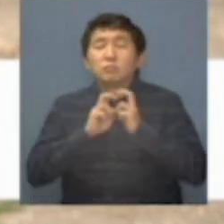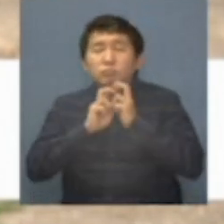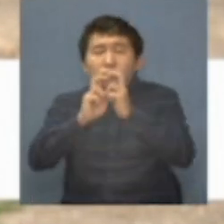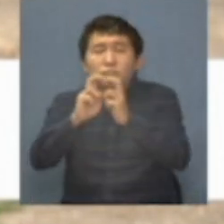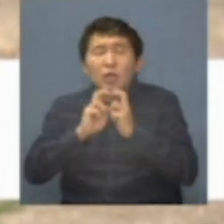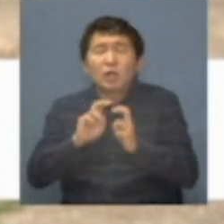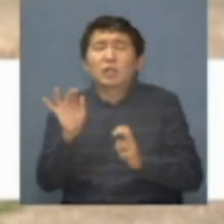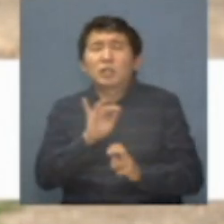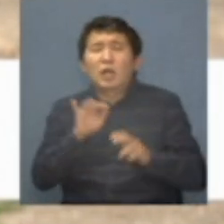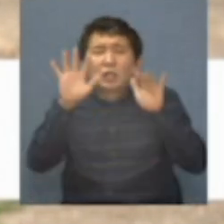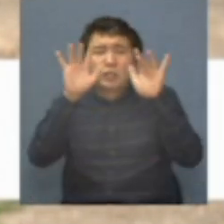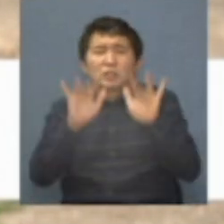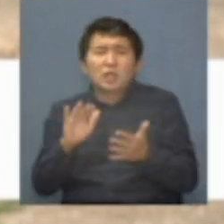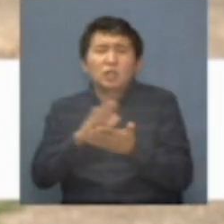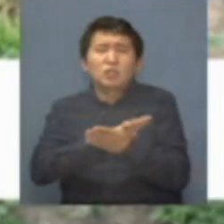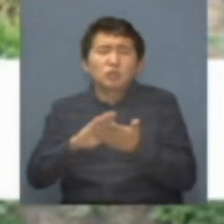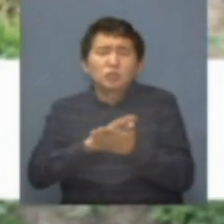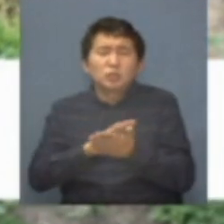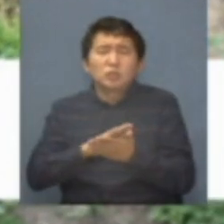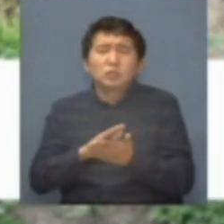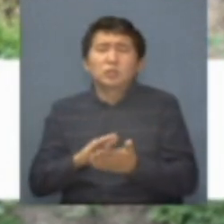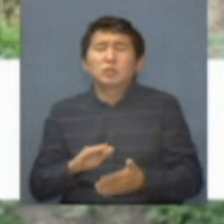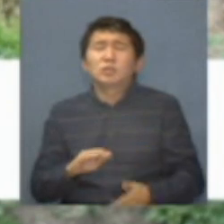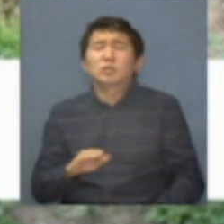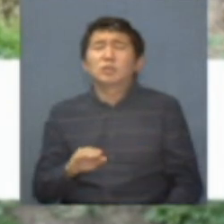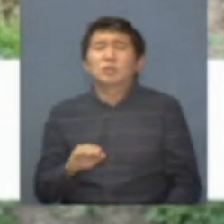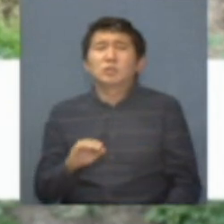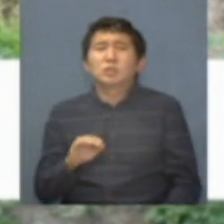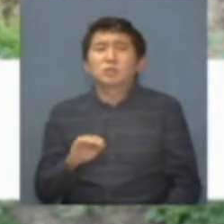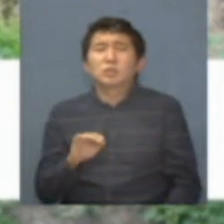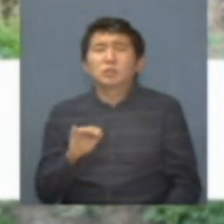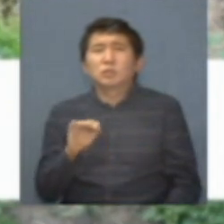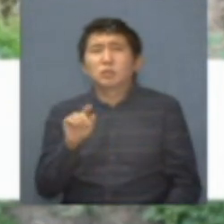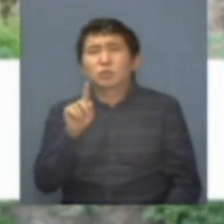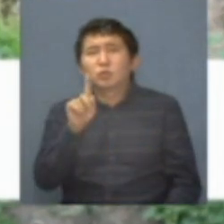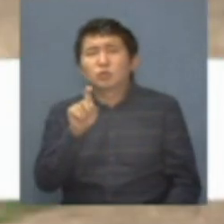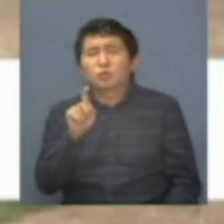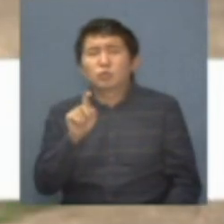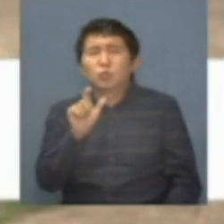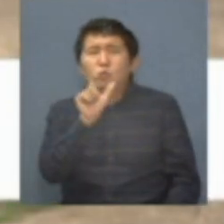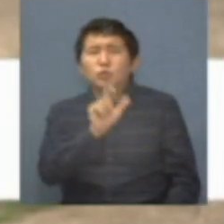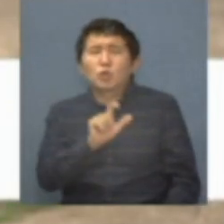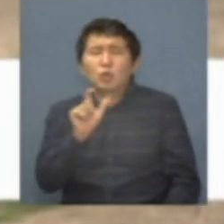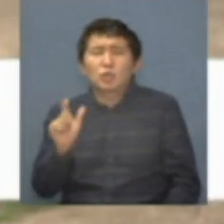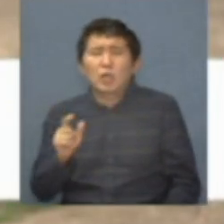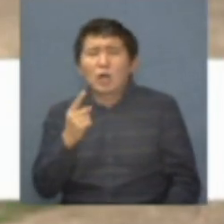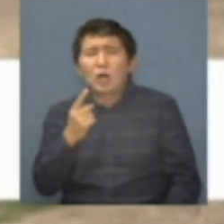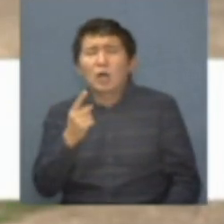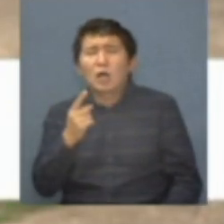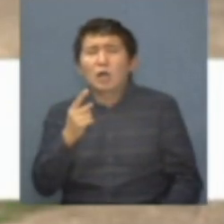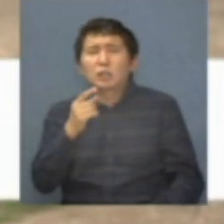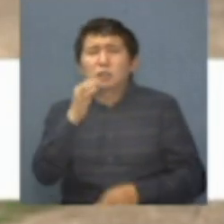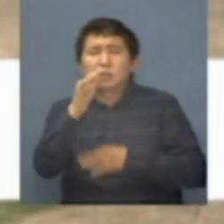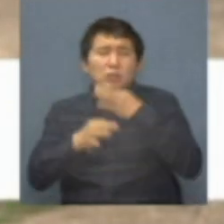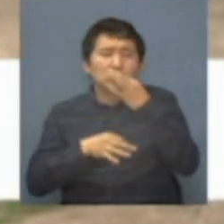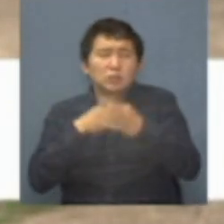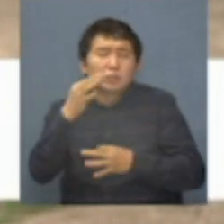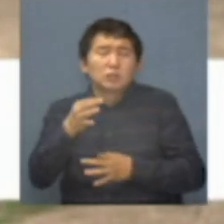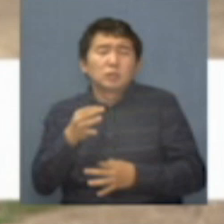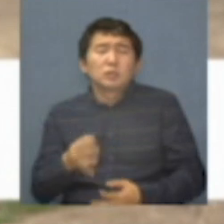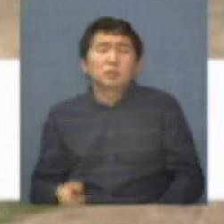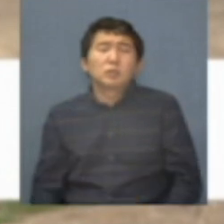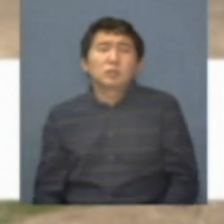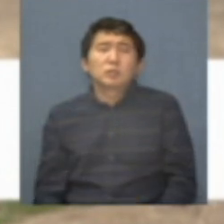снегогенератор. Пропускная способность этого объекта составляет 100 человек в смену. Ввод объекта запланирован до конца текущего